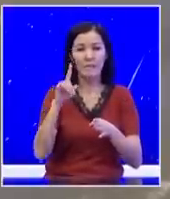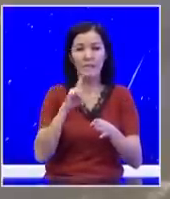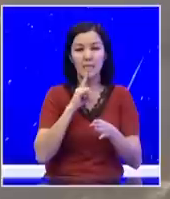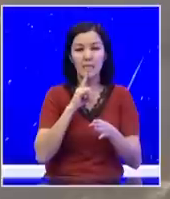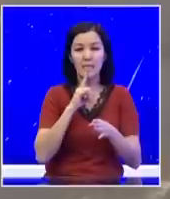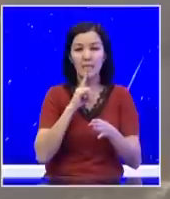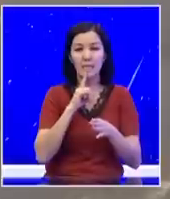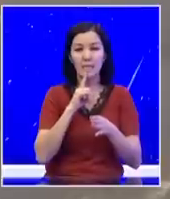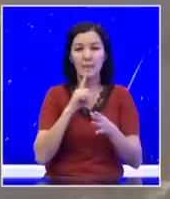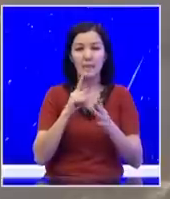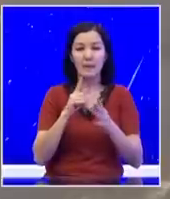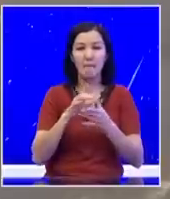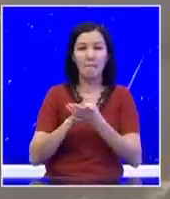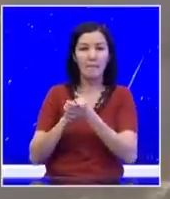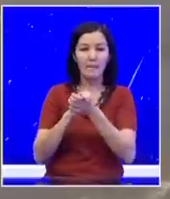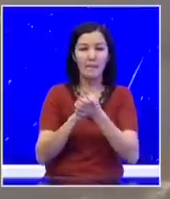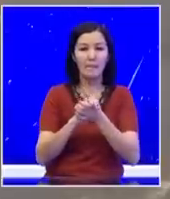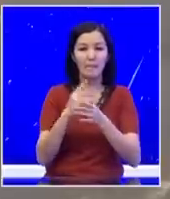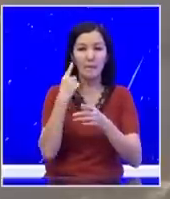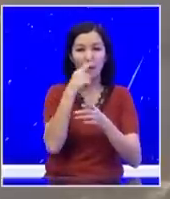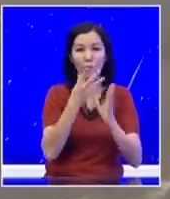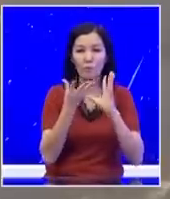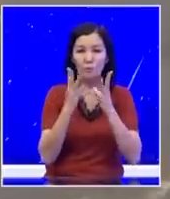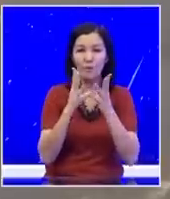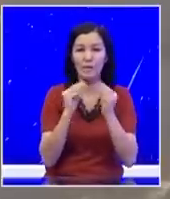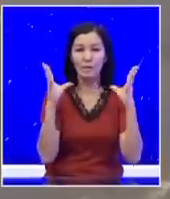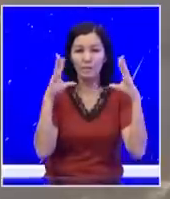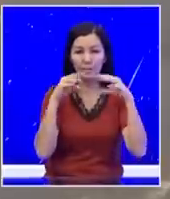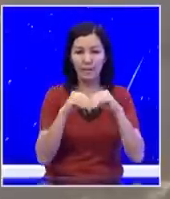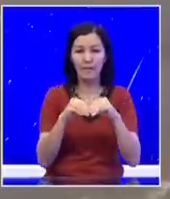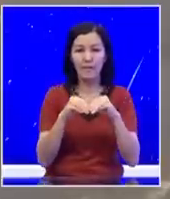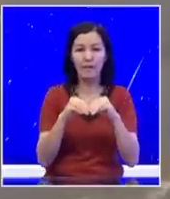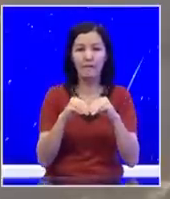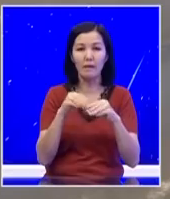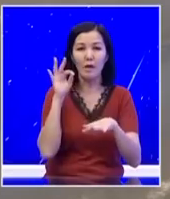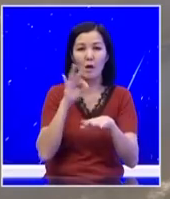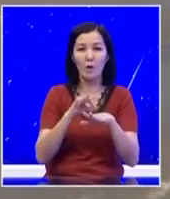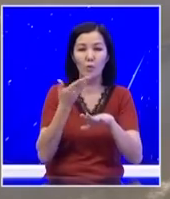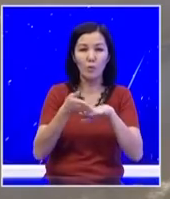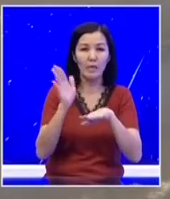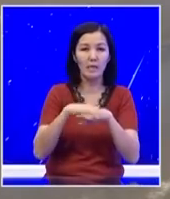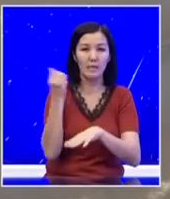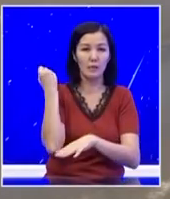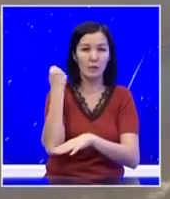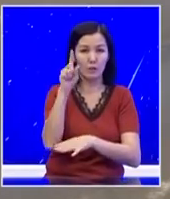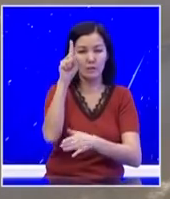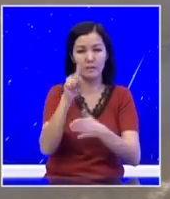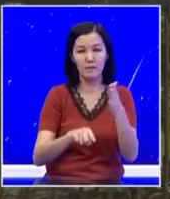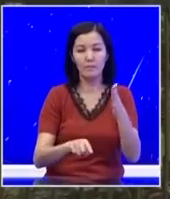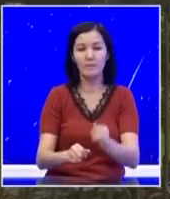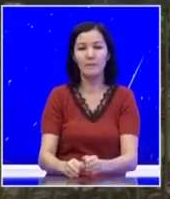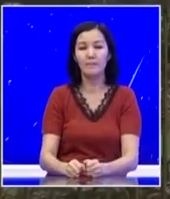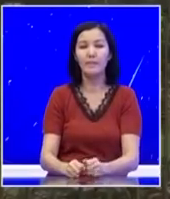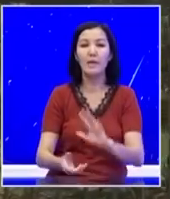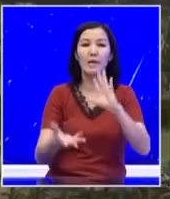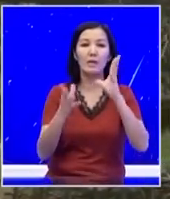Еліміздің бірлігі мен берекесінің арқасында бұл індетті де жеңіп шығатынымызға сеніміз зор.